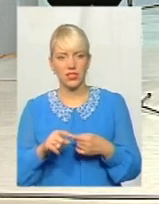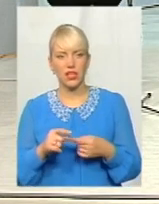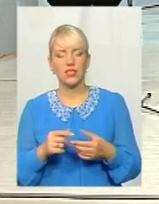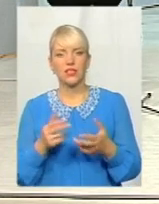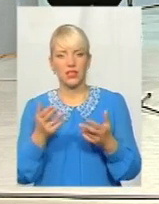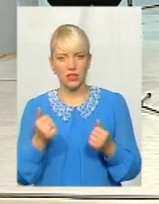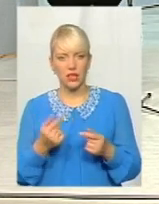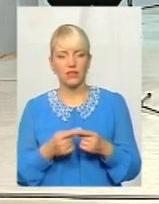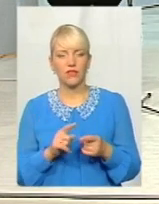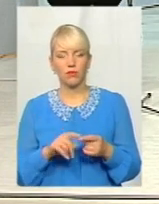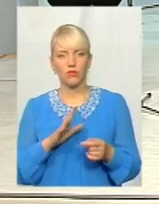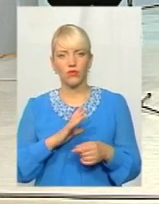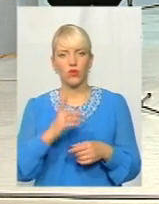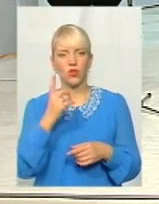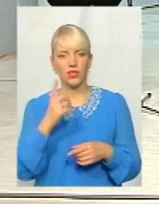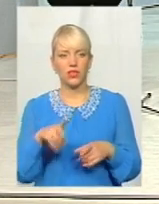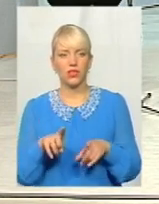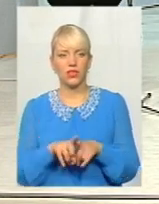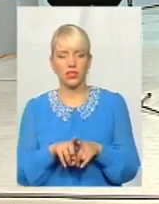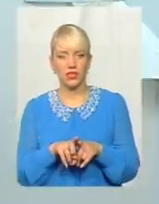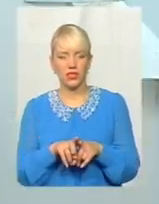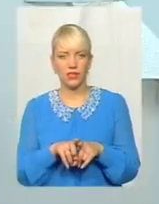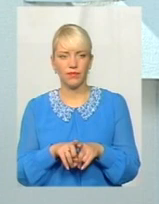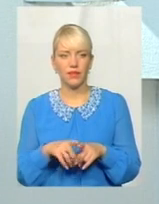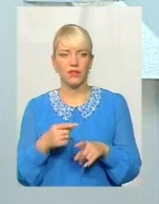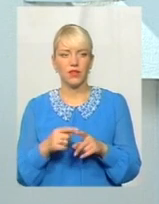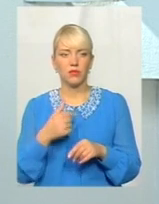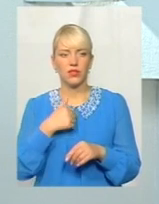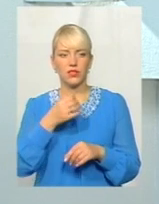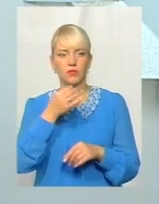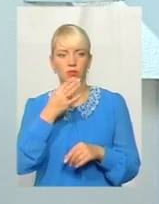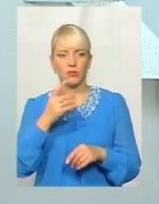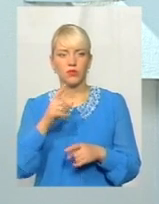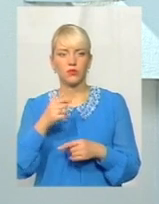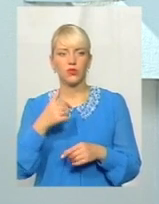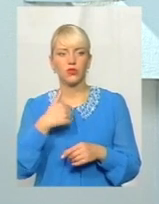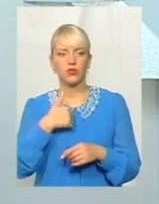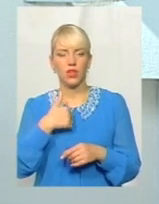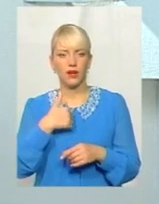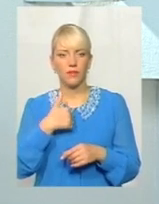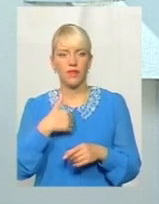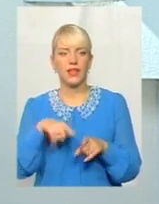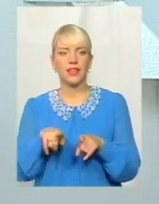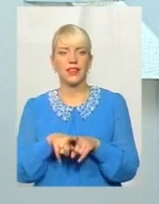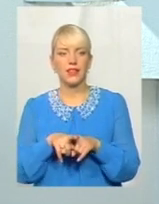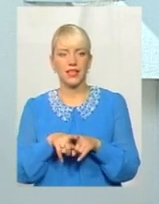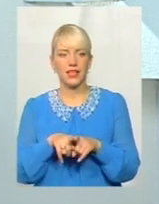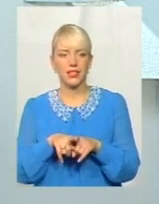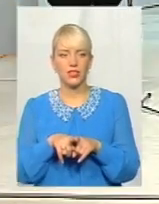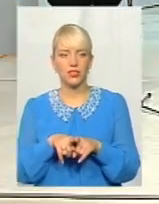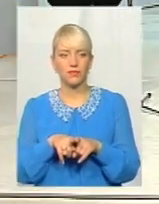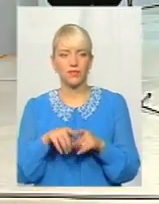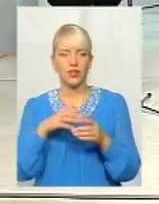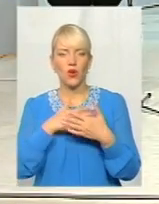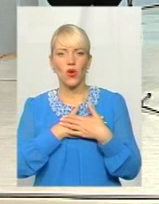так? Так, правда? Він був один такий, і він мені дуже сподобався, тому що я... теж дуже, так, дуже про що